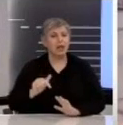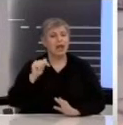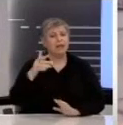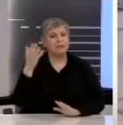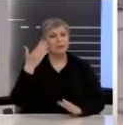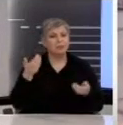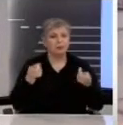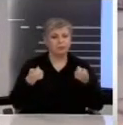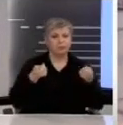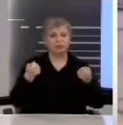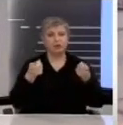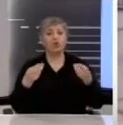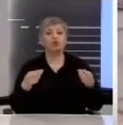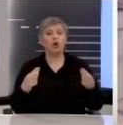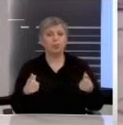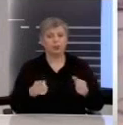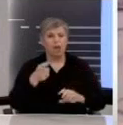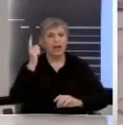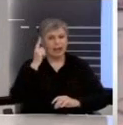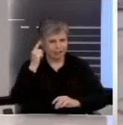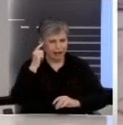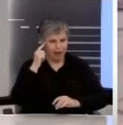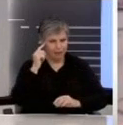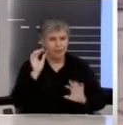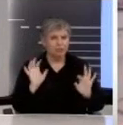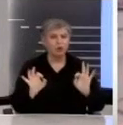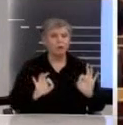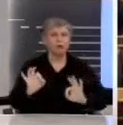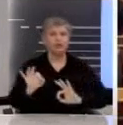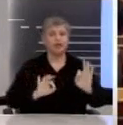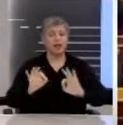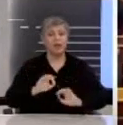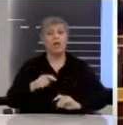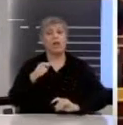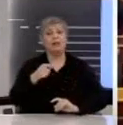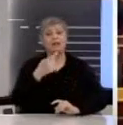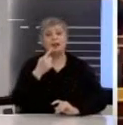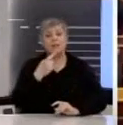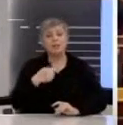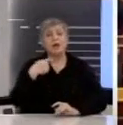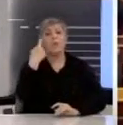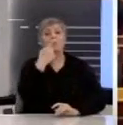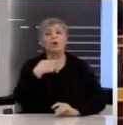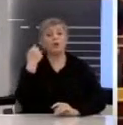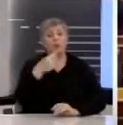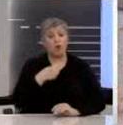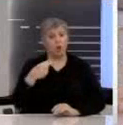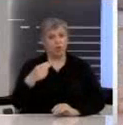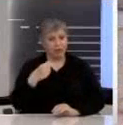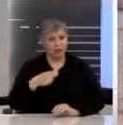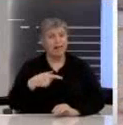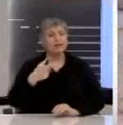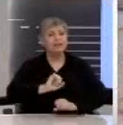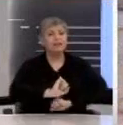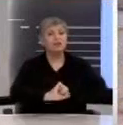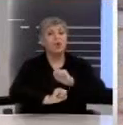μεθόδευση. Προηγούμενα το αντιληφθήκατε, τι κάνατε. Πήρατε επί του προσωπικού το λόγο, βεβαίως. Θελήσατε να